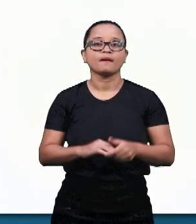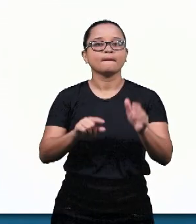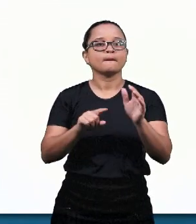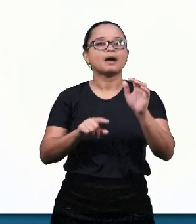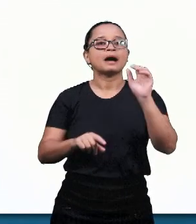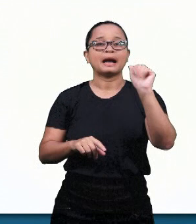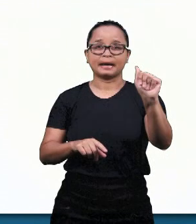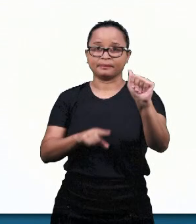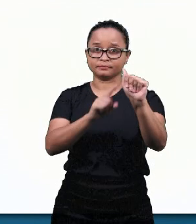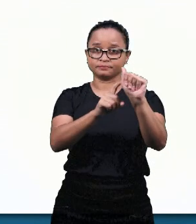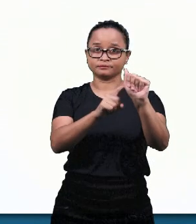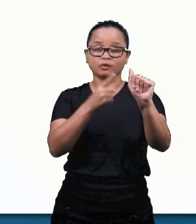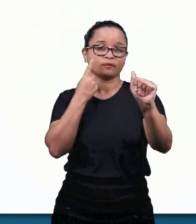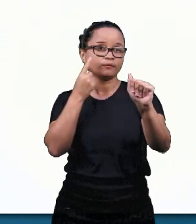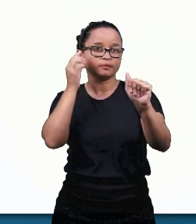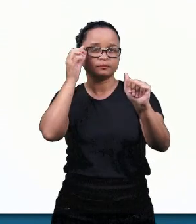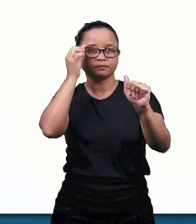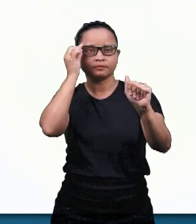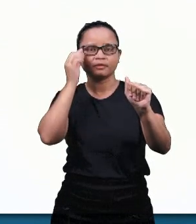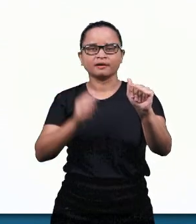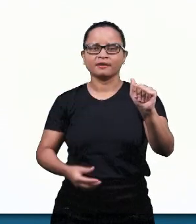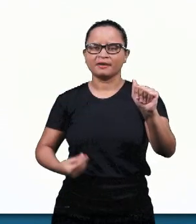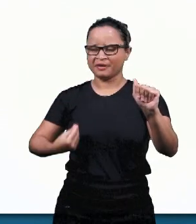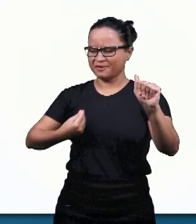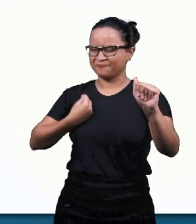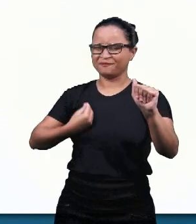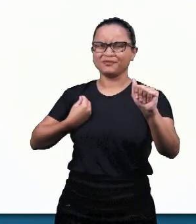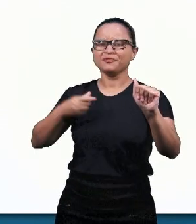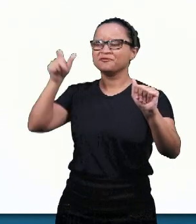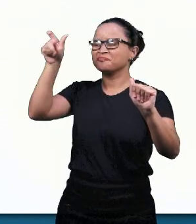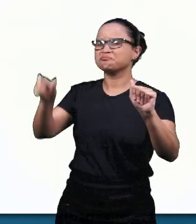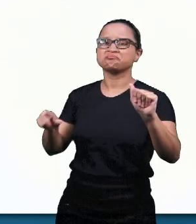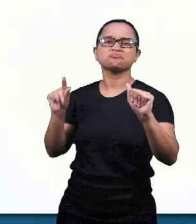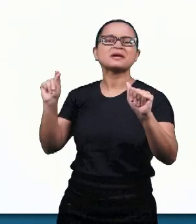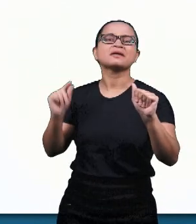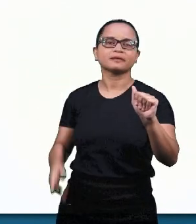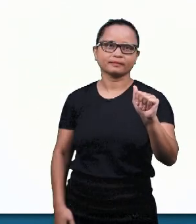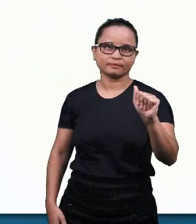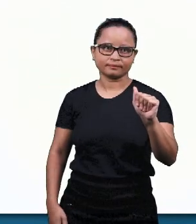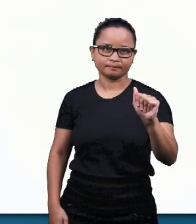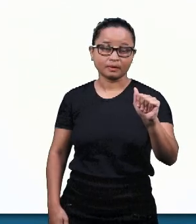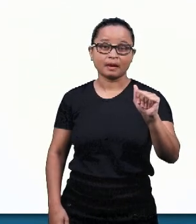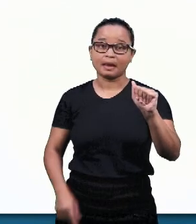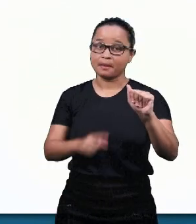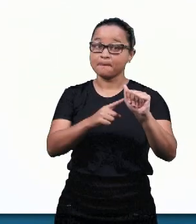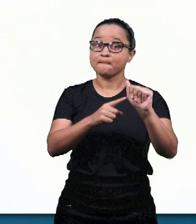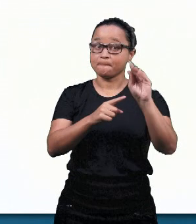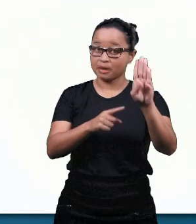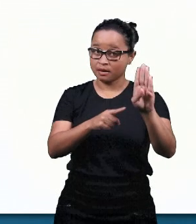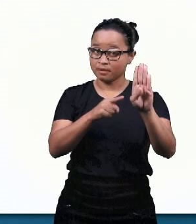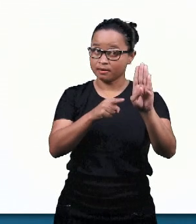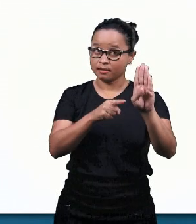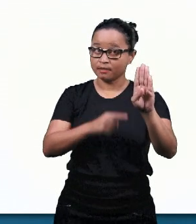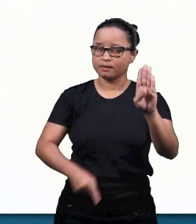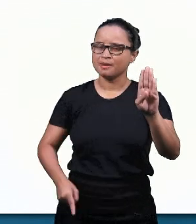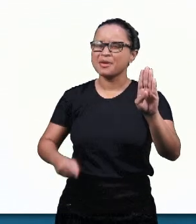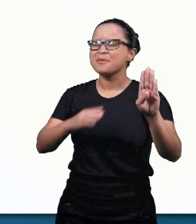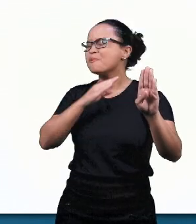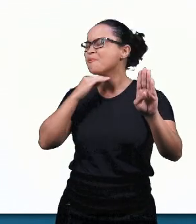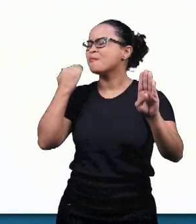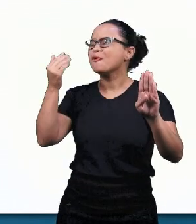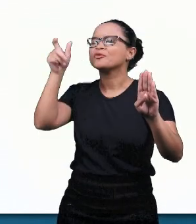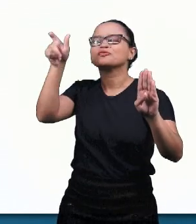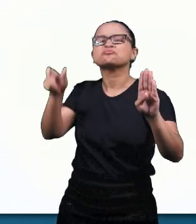vivant? Question B, qui était mort? Très bien. Pour répondre à ces